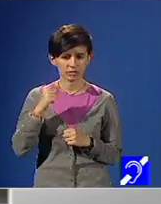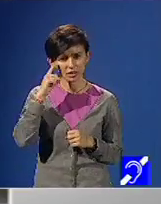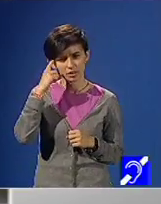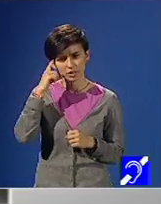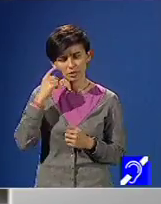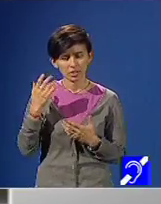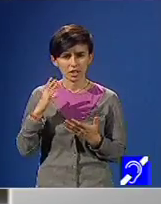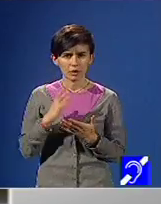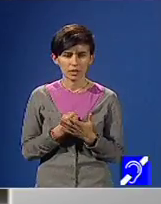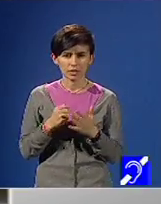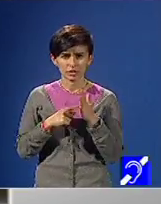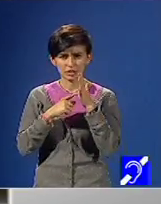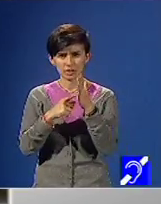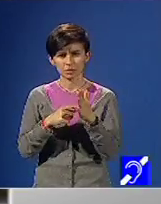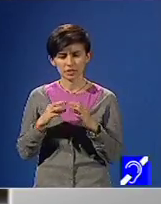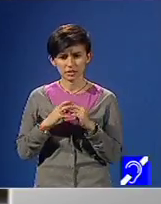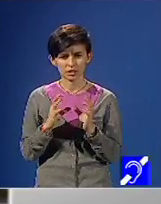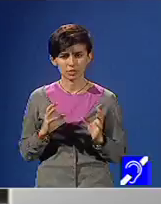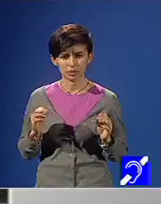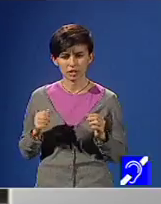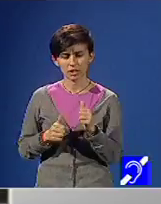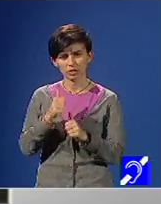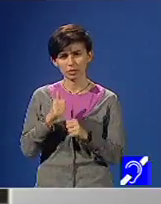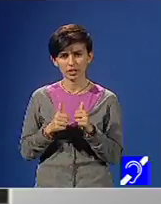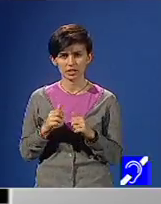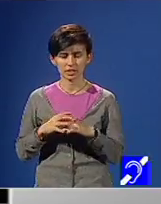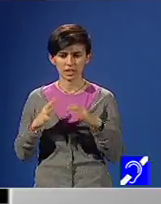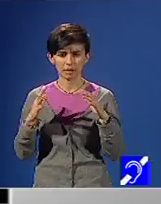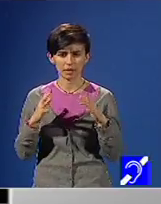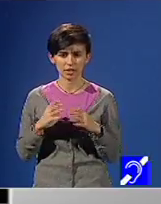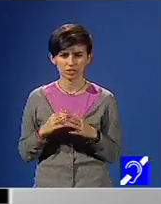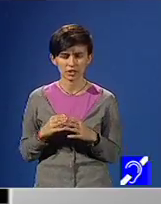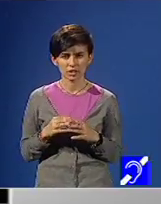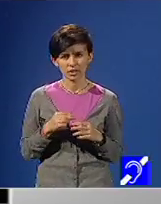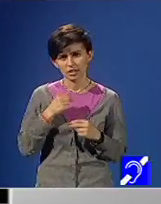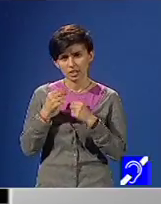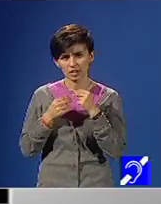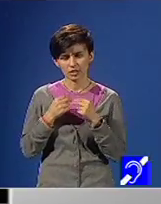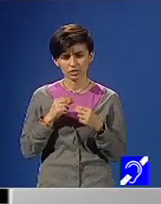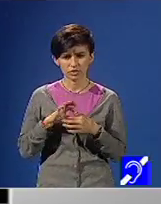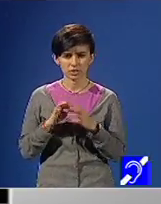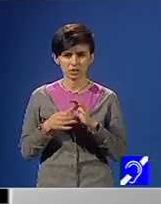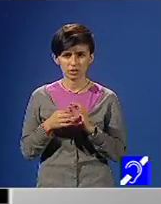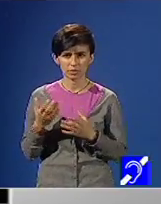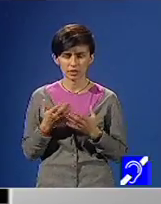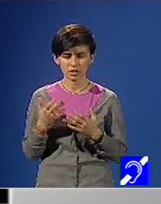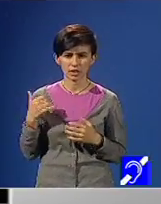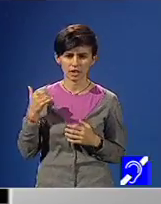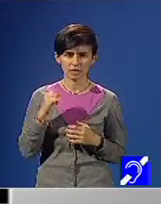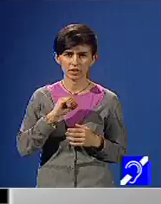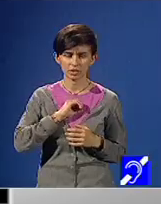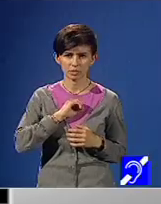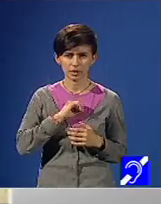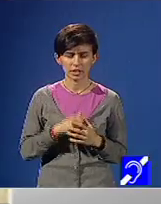care au reușit să reprezintă România la mari competiții internaționale de profil, inclusiv Jocurile Paralimpice, de la care s-au întors cu multe medalii.